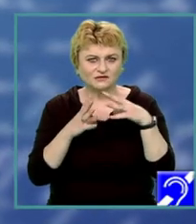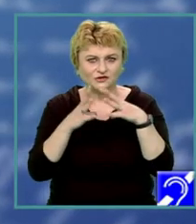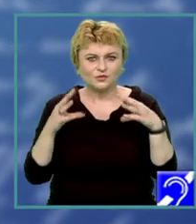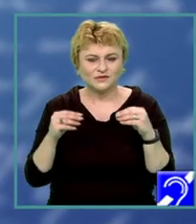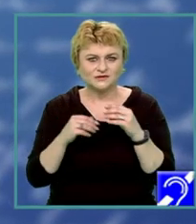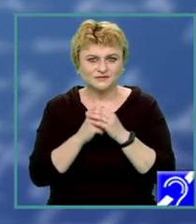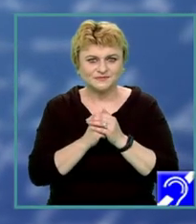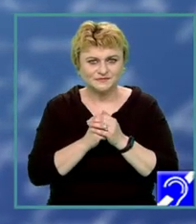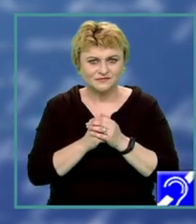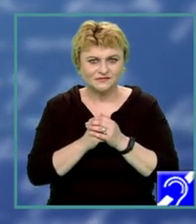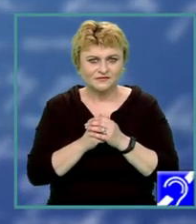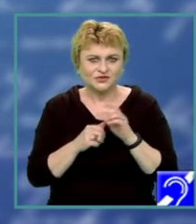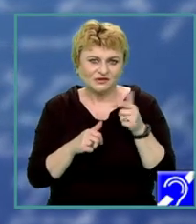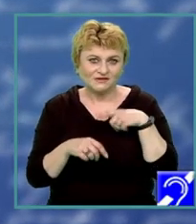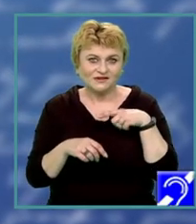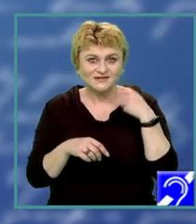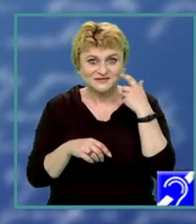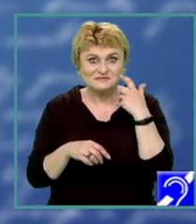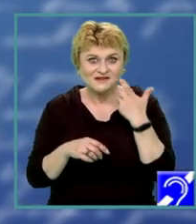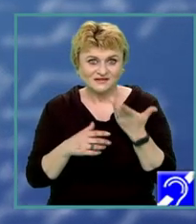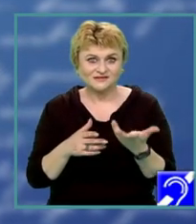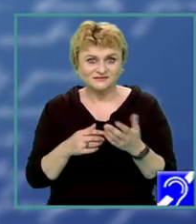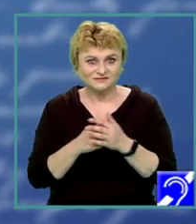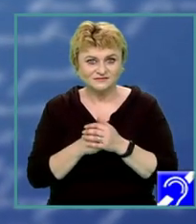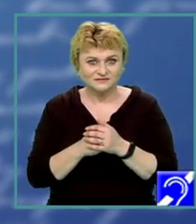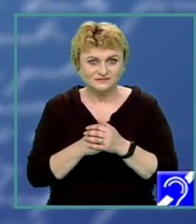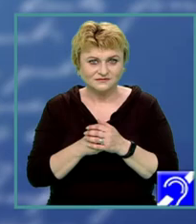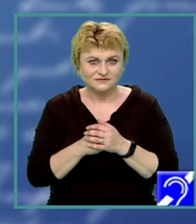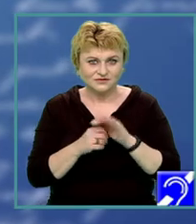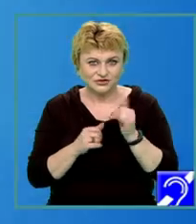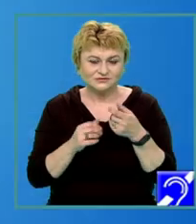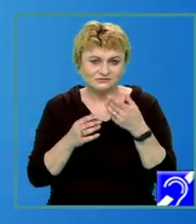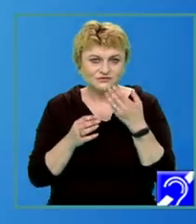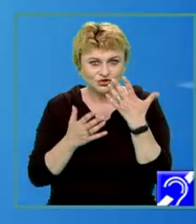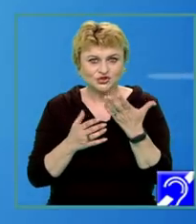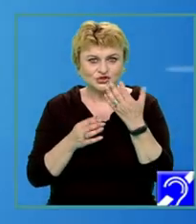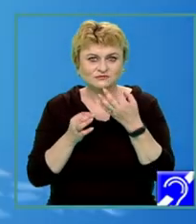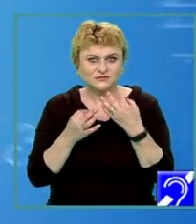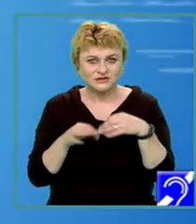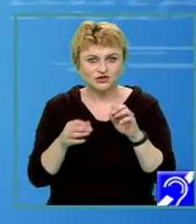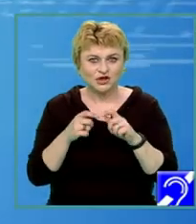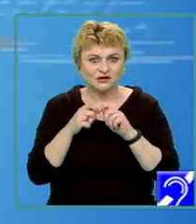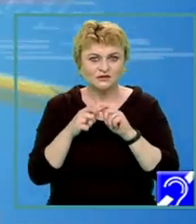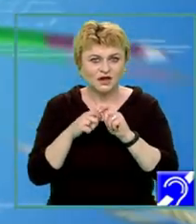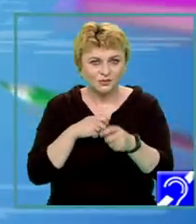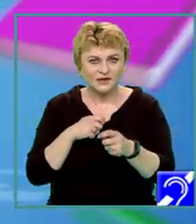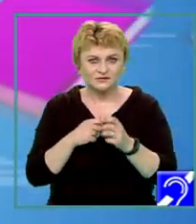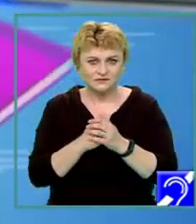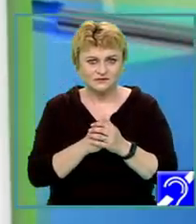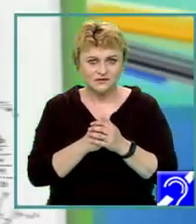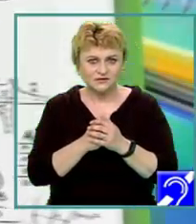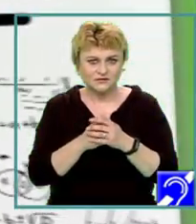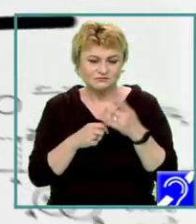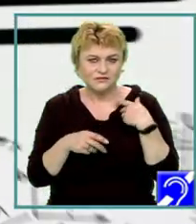politehnice din Bruxelles întors în țară a construit 650 de km de căi ferate după propriile proiecte a